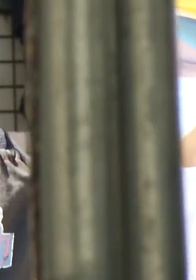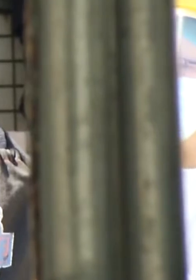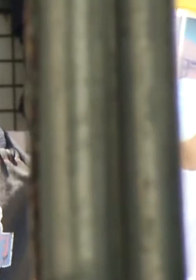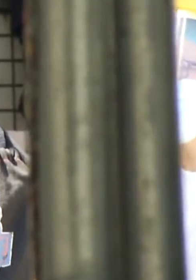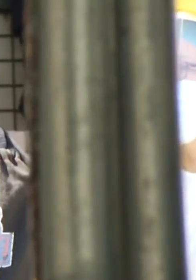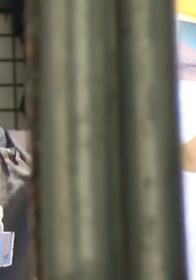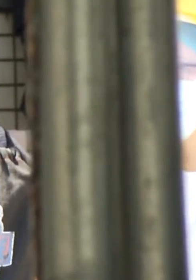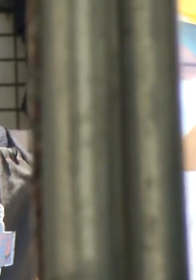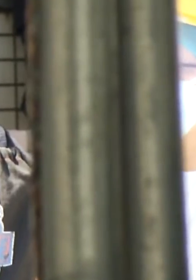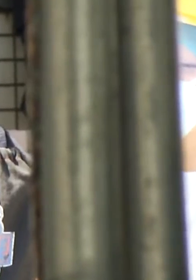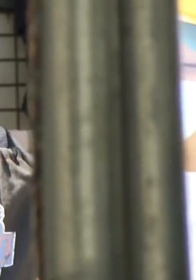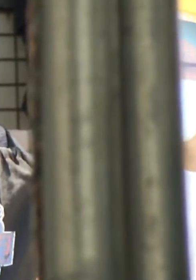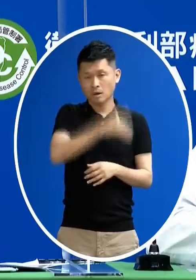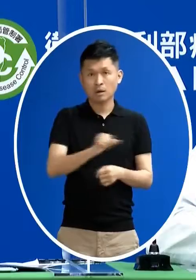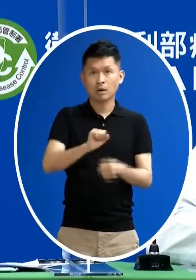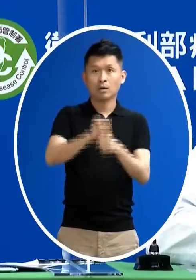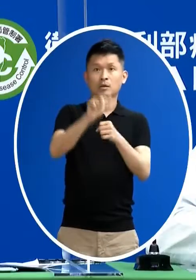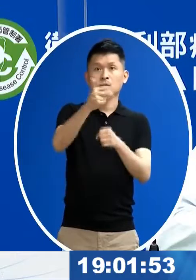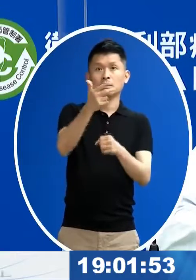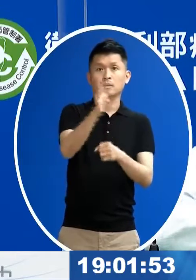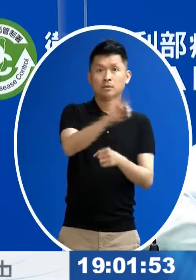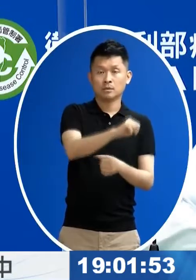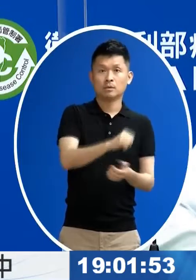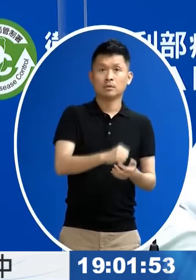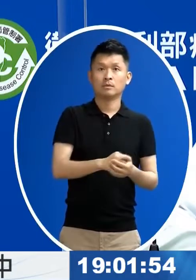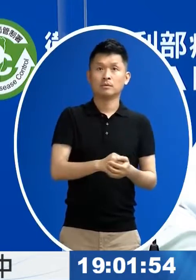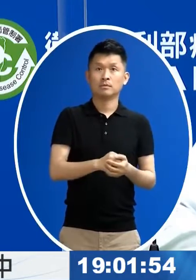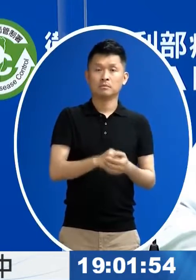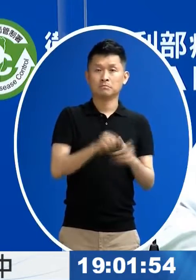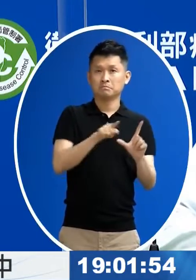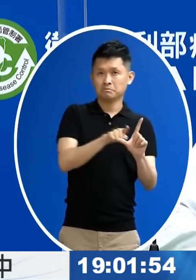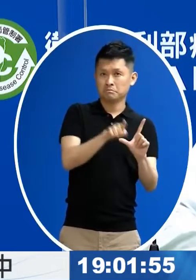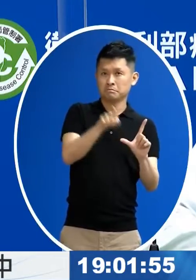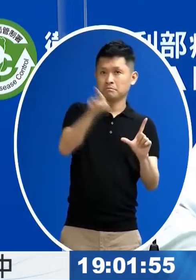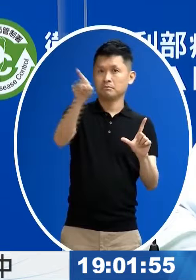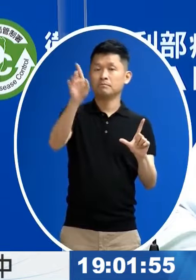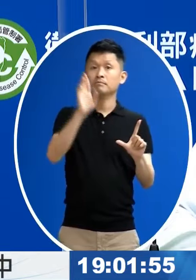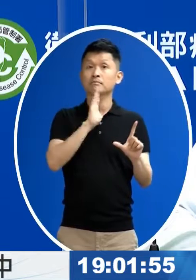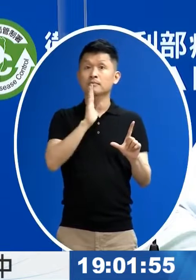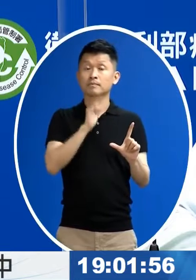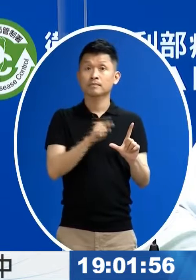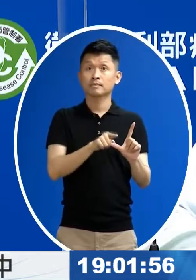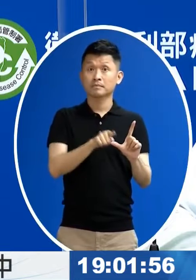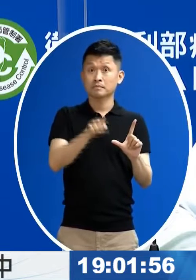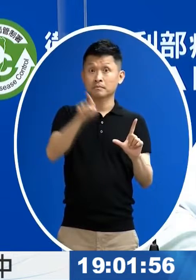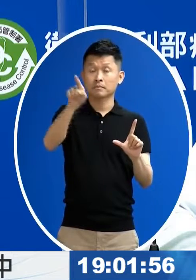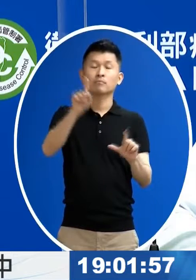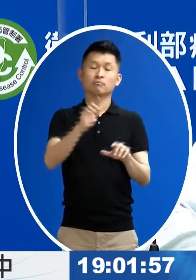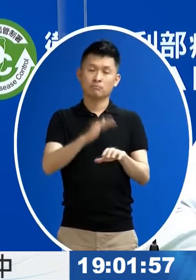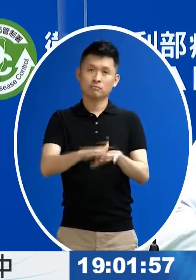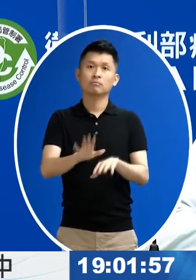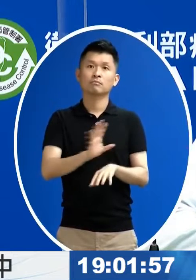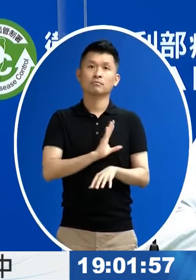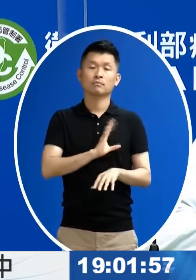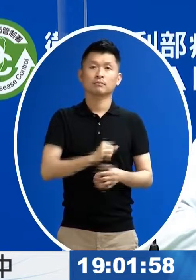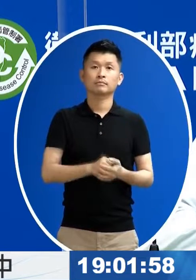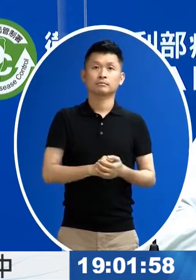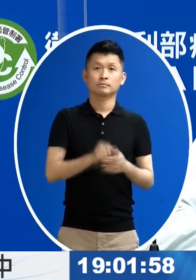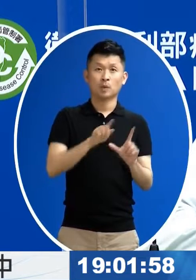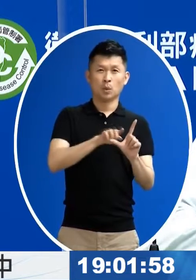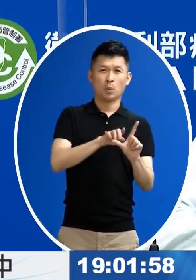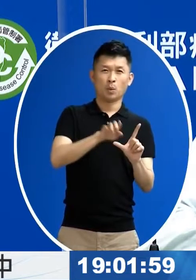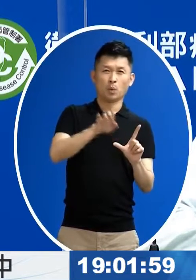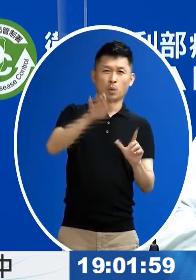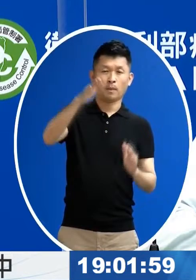诊数有可能持续攀升。 发展的时候，它当然有一个往上，不过往上的趋势是一定的了。啊，到底高点